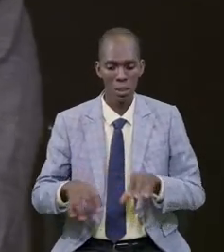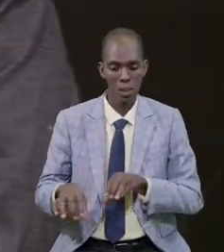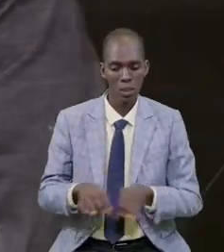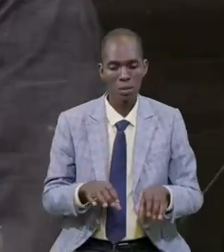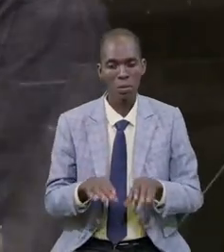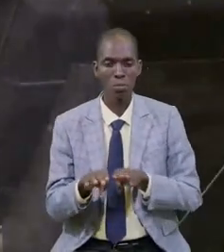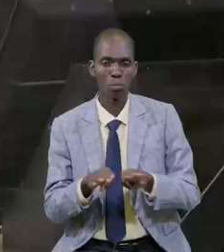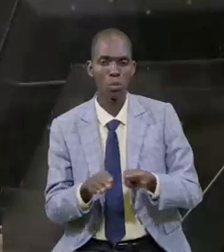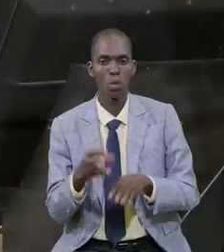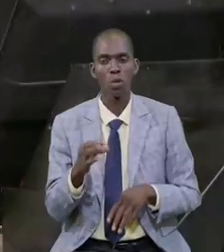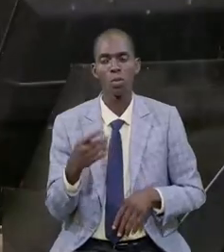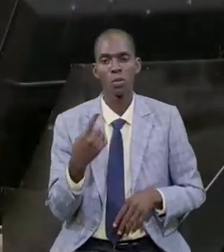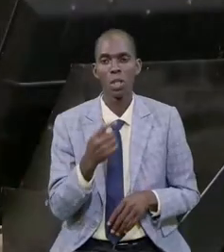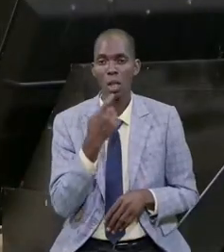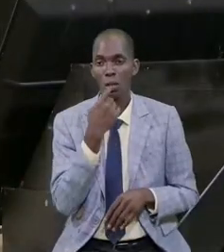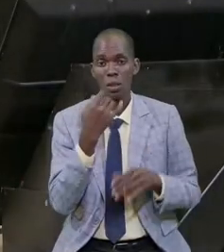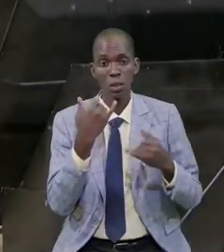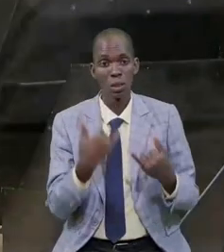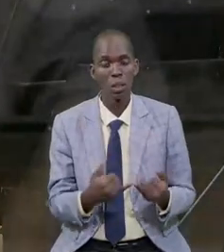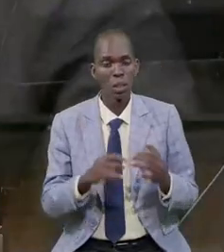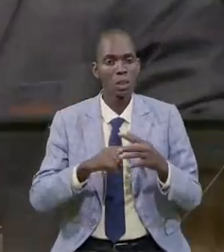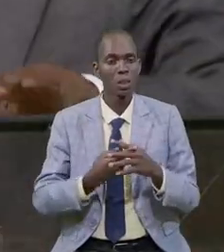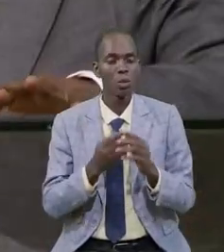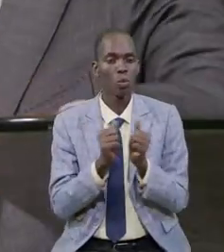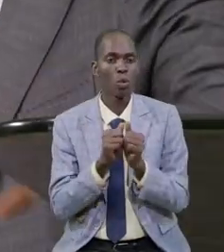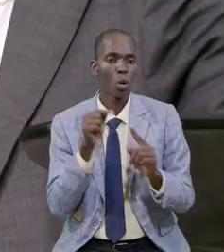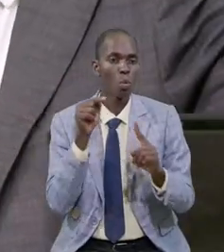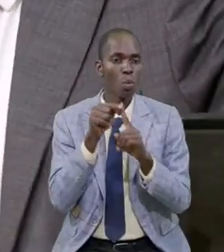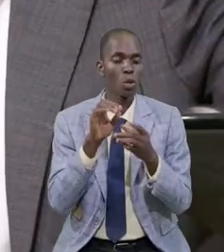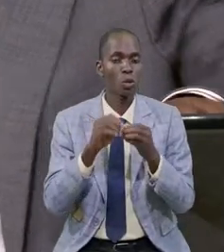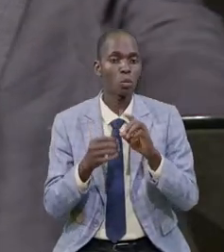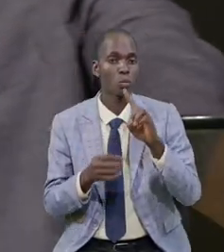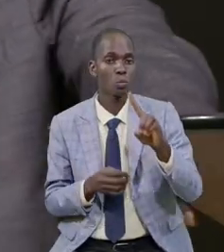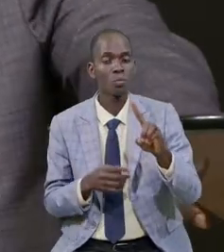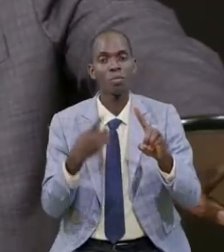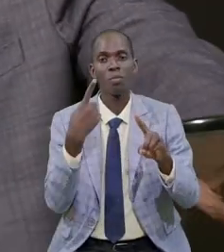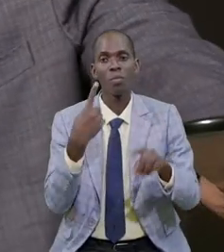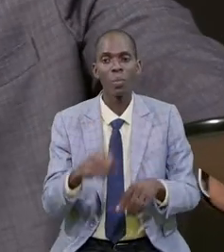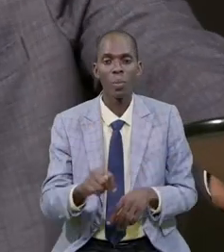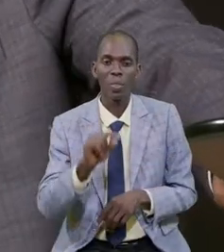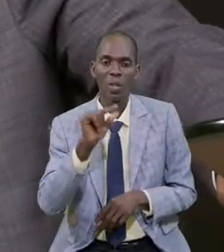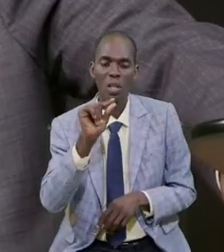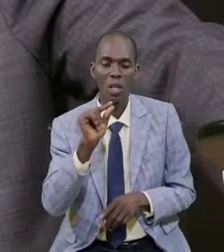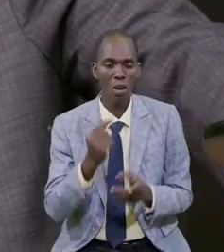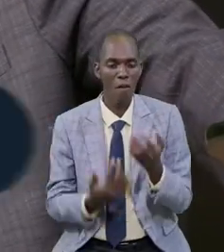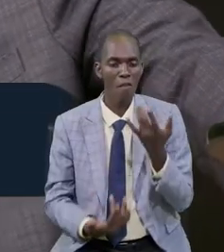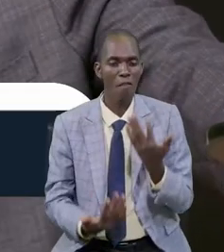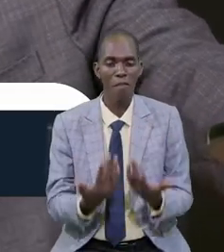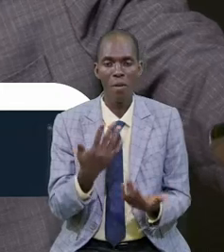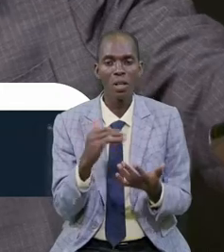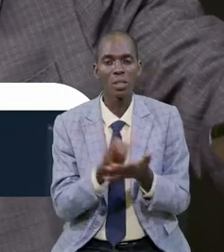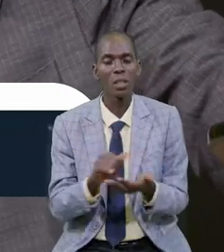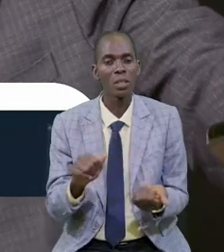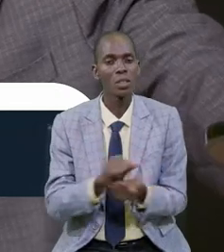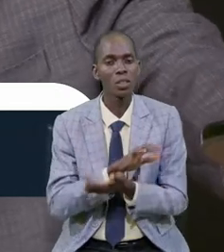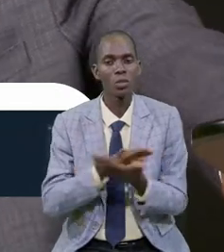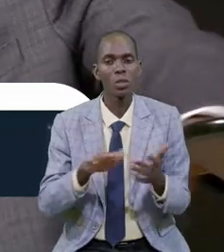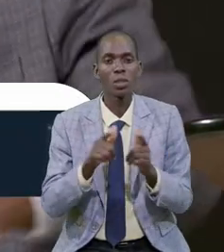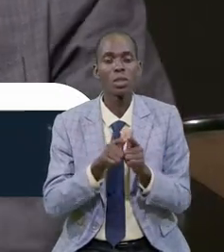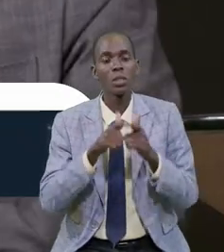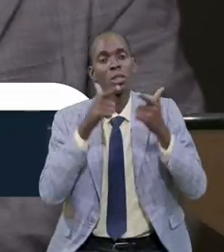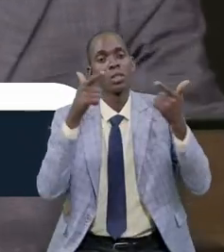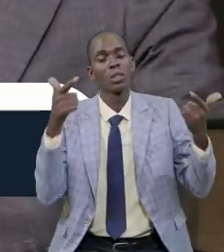activités de la langue. Voyons la première partie, le premier point. Le petit feu qui dévore de